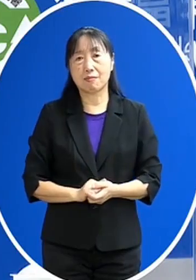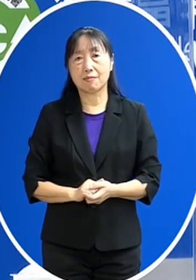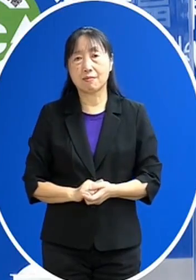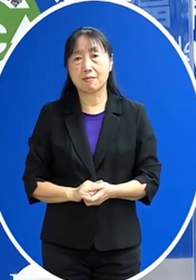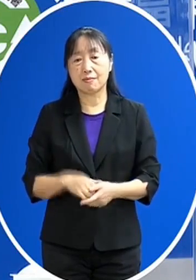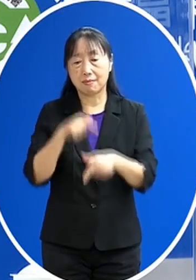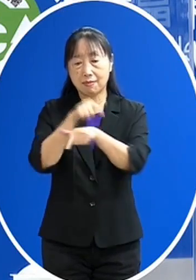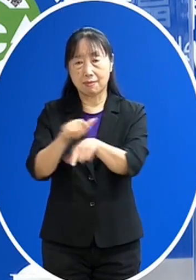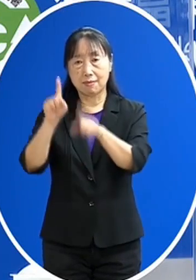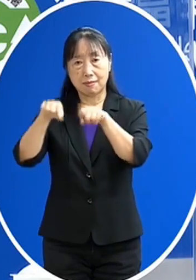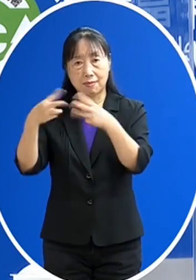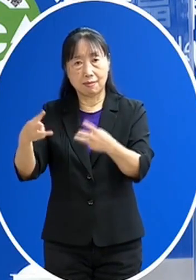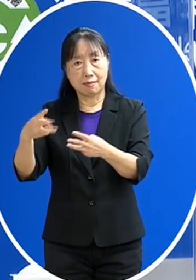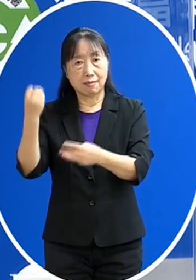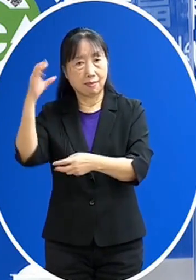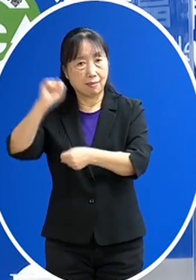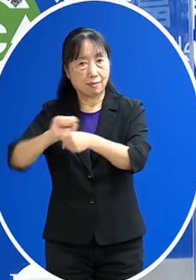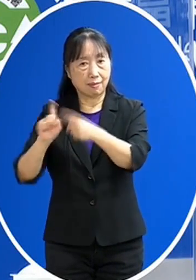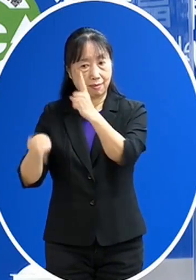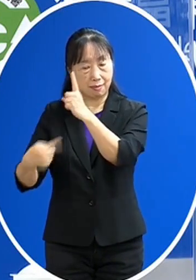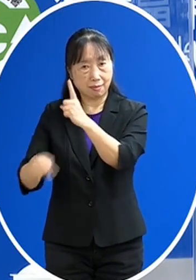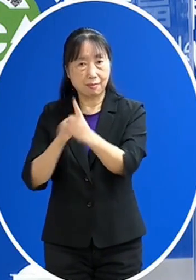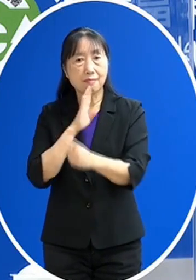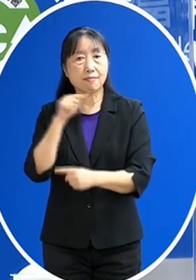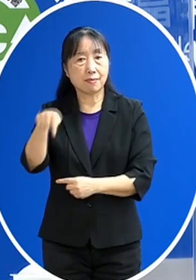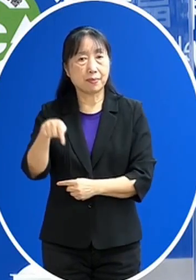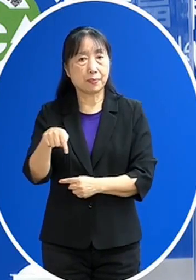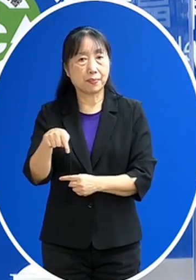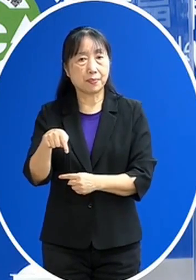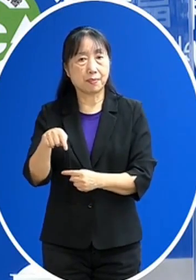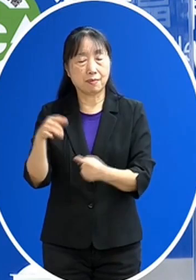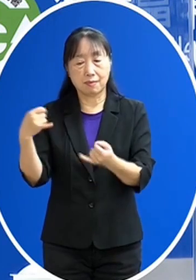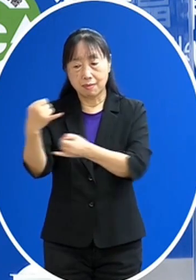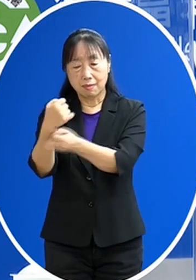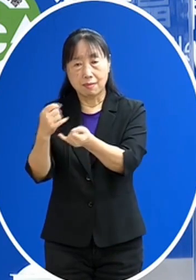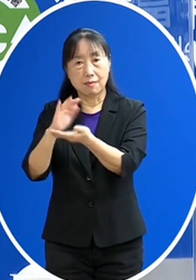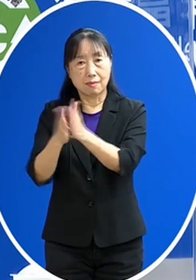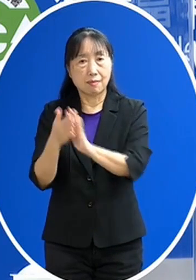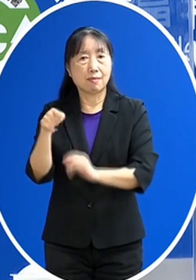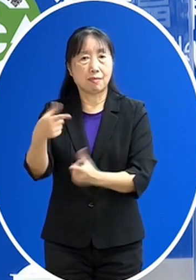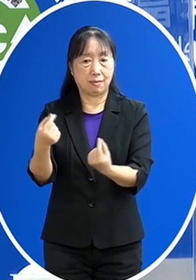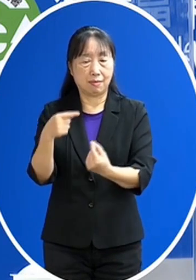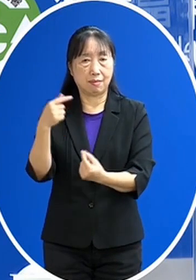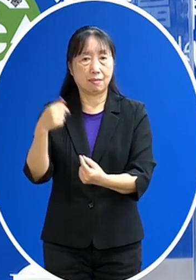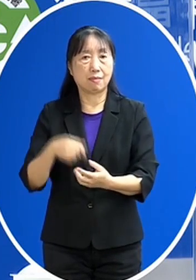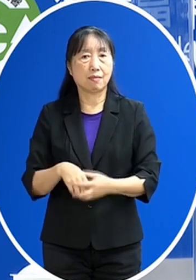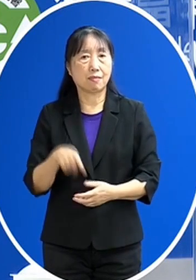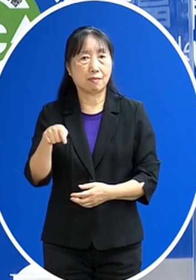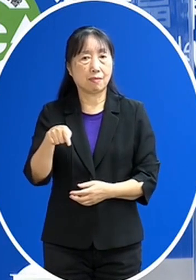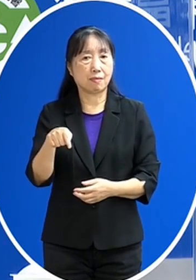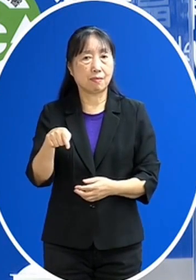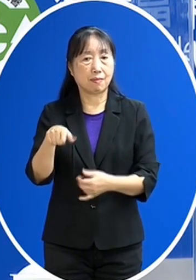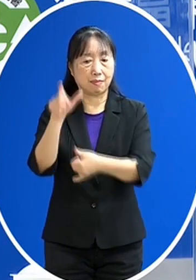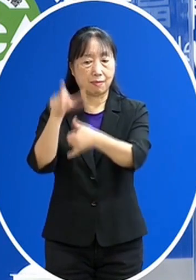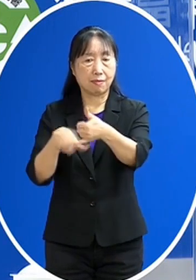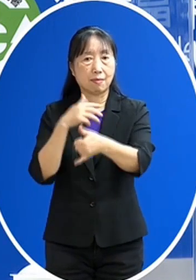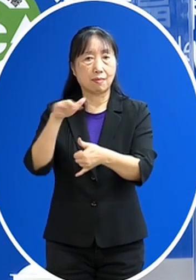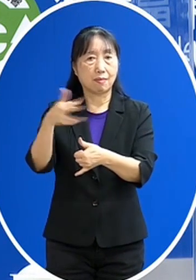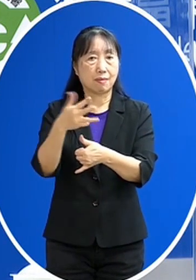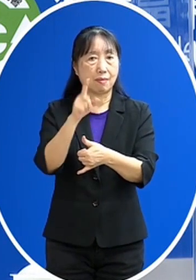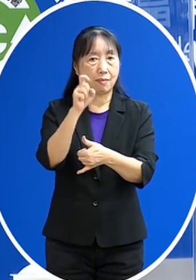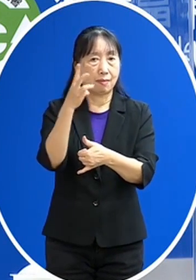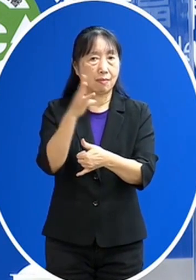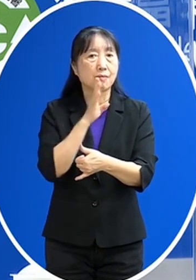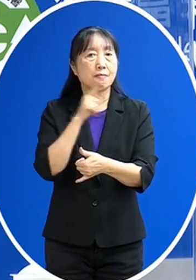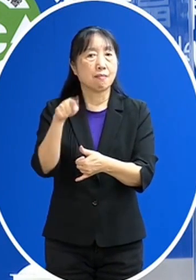非新增的一例是南非的变异株。好，那这个个案是813